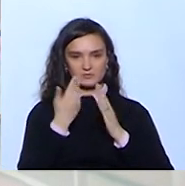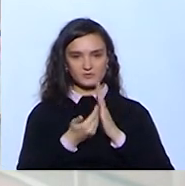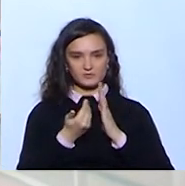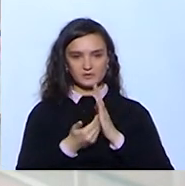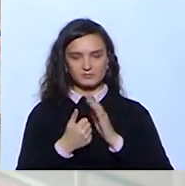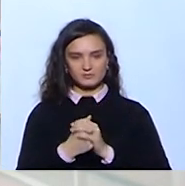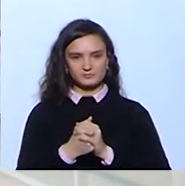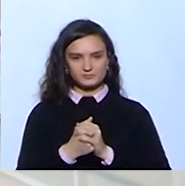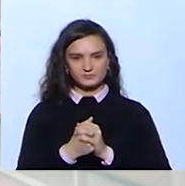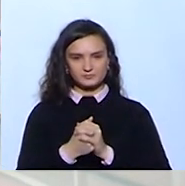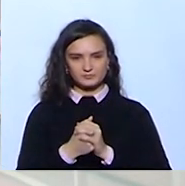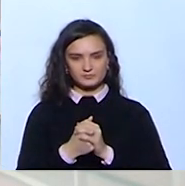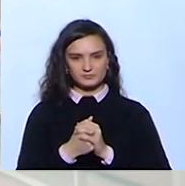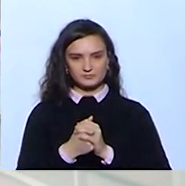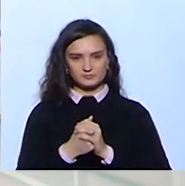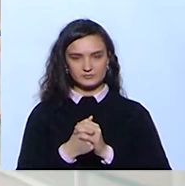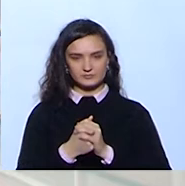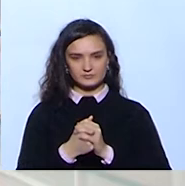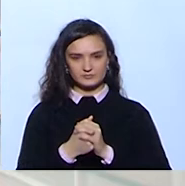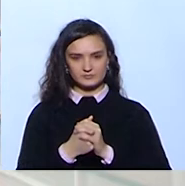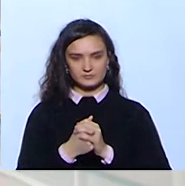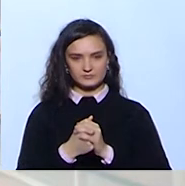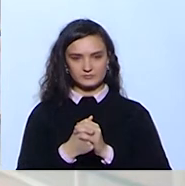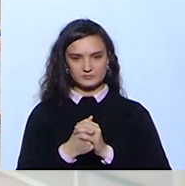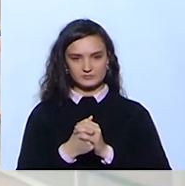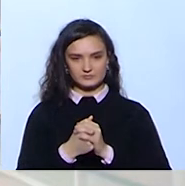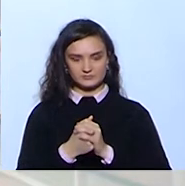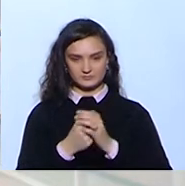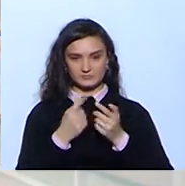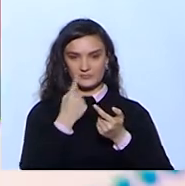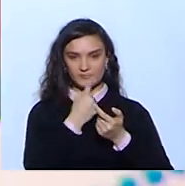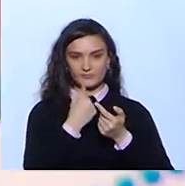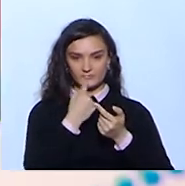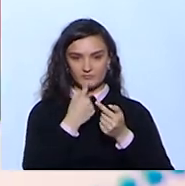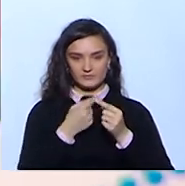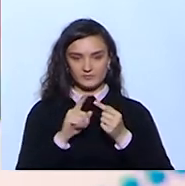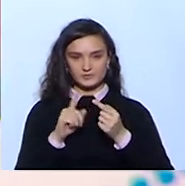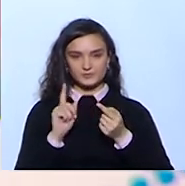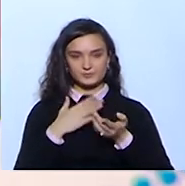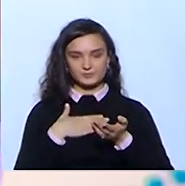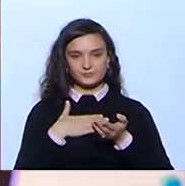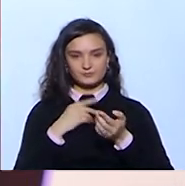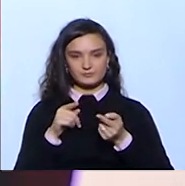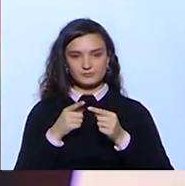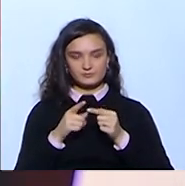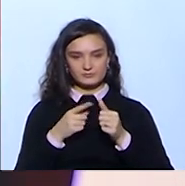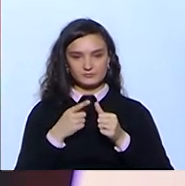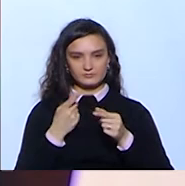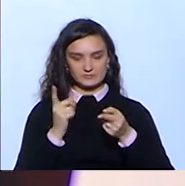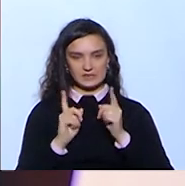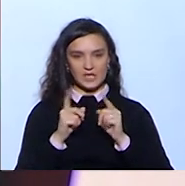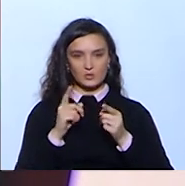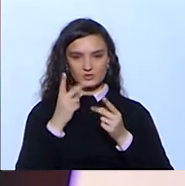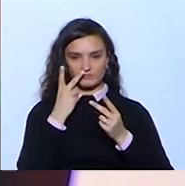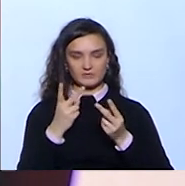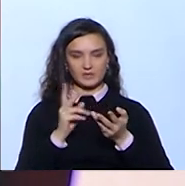ვაჩვენებ. Განივ განაკვეთში, ანუ განაკვეთი ნიშნავს იმას, რომ ჩვენ ამას რეალურ ცხოვრებაში ვერ